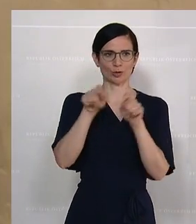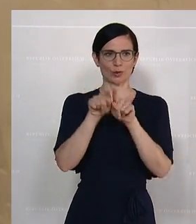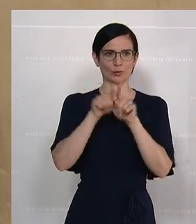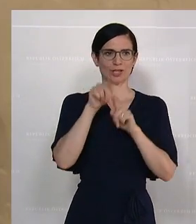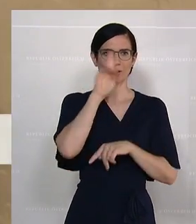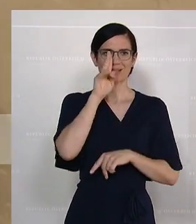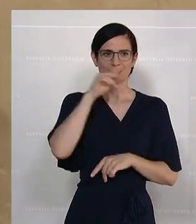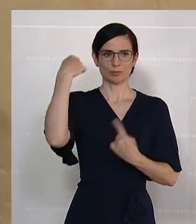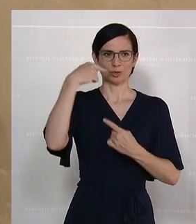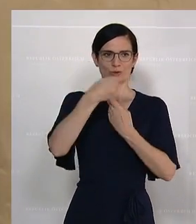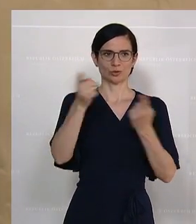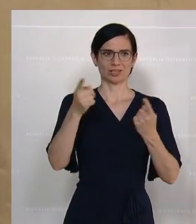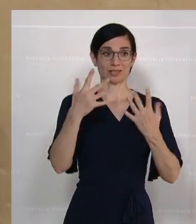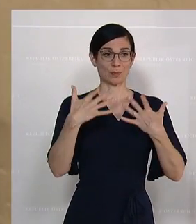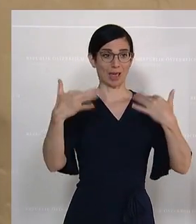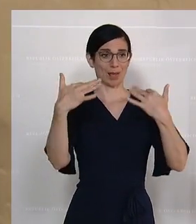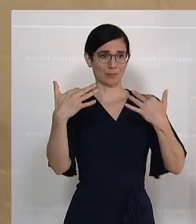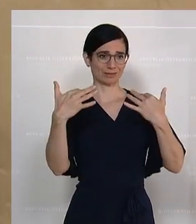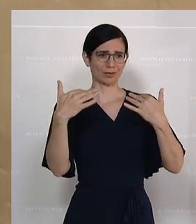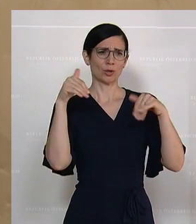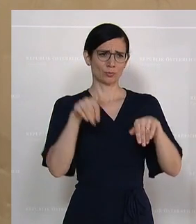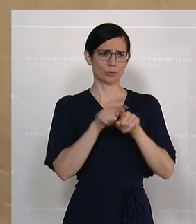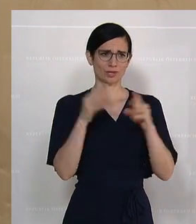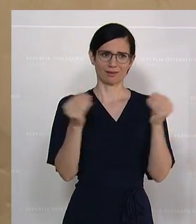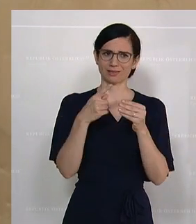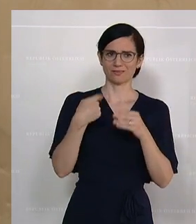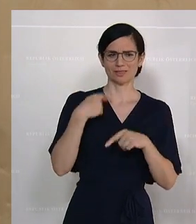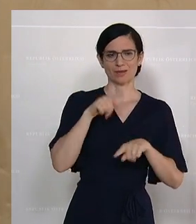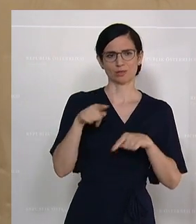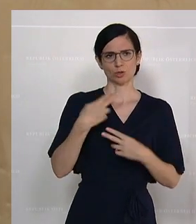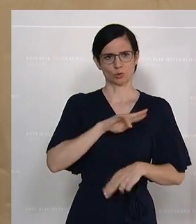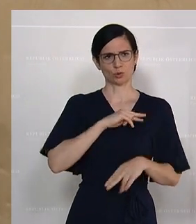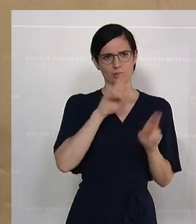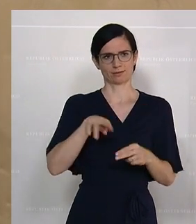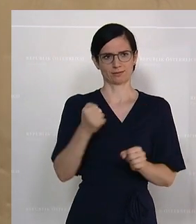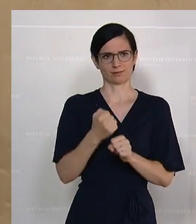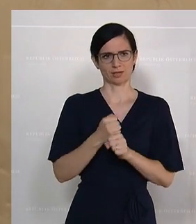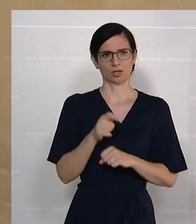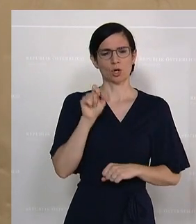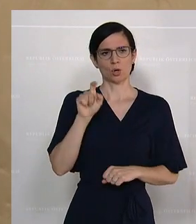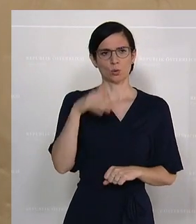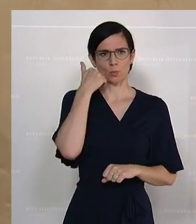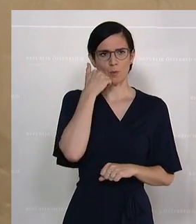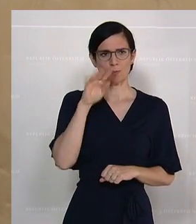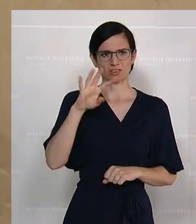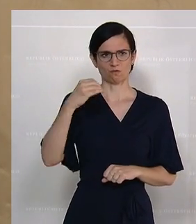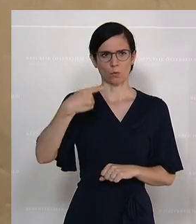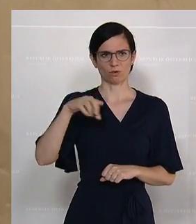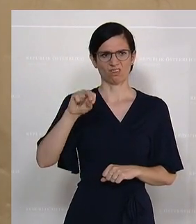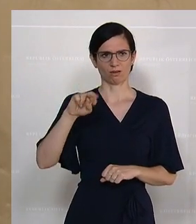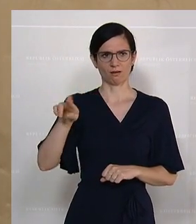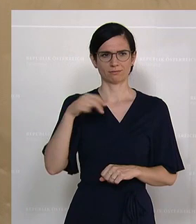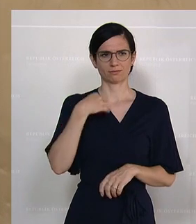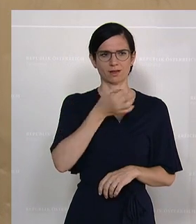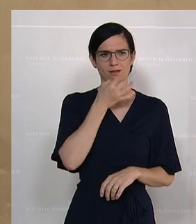studenten im parlament muss man auch manchmal etwas richtigstellen der herr abgeordnete klugmann will länger hat in